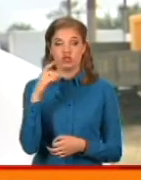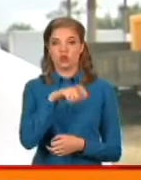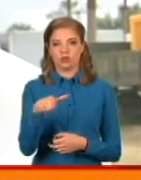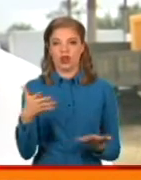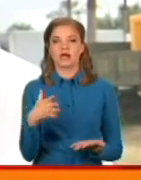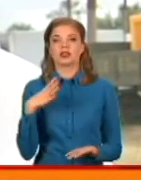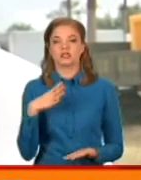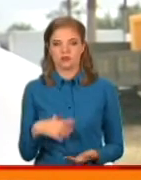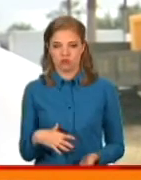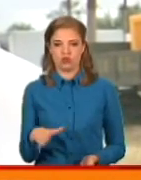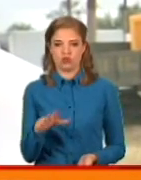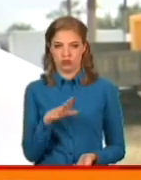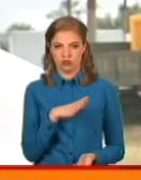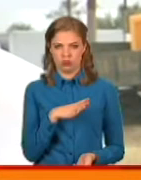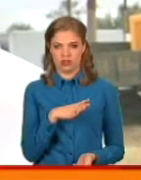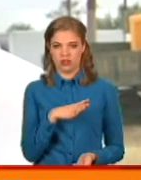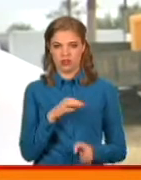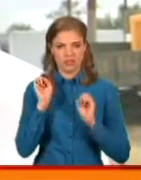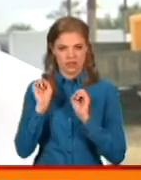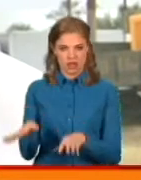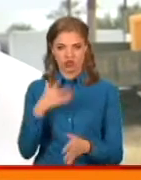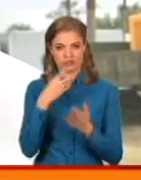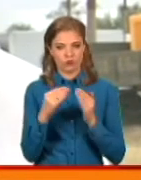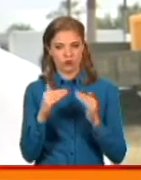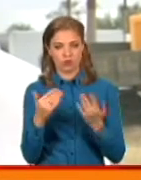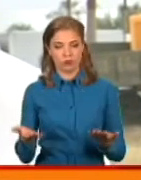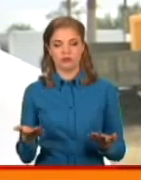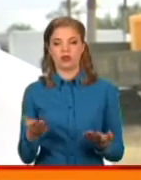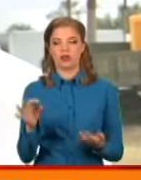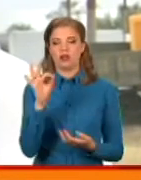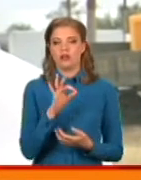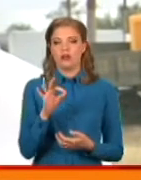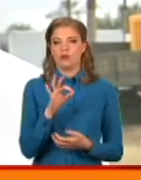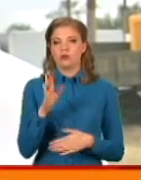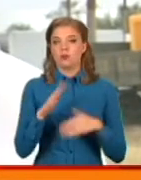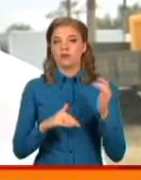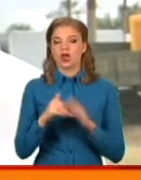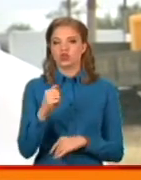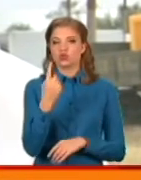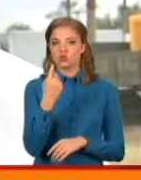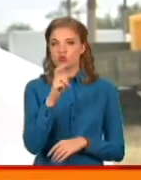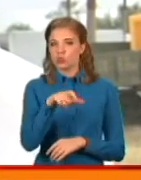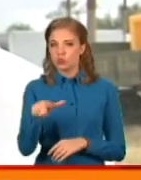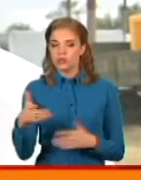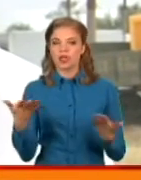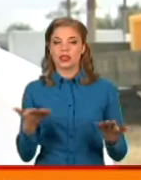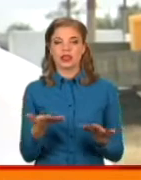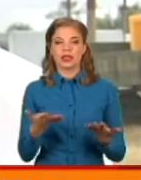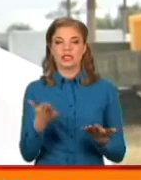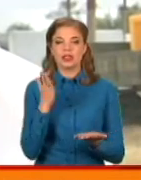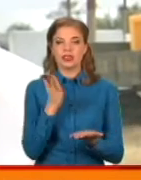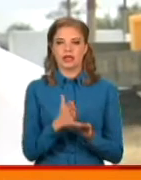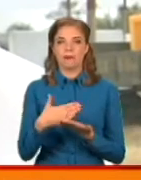які змушені були залишити свої домівки, про майже сотню людей, які